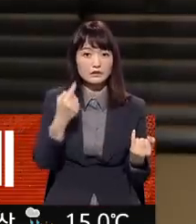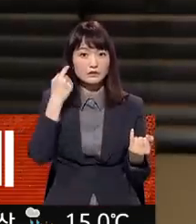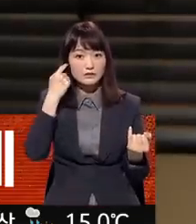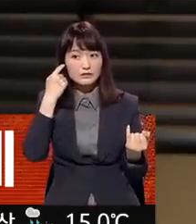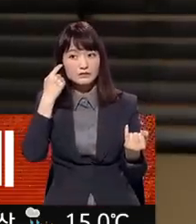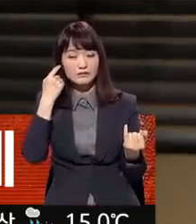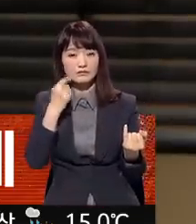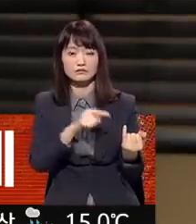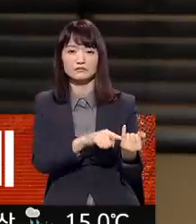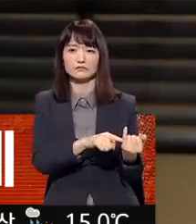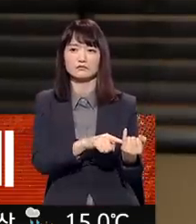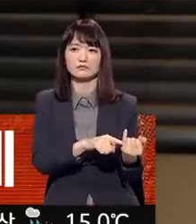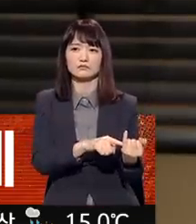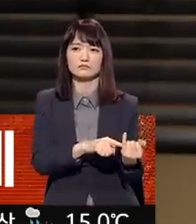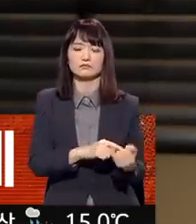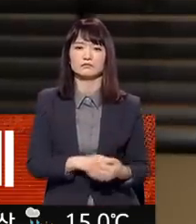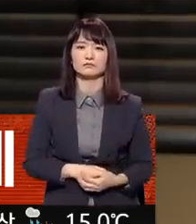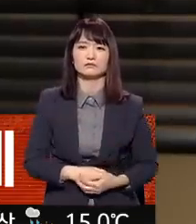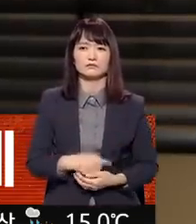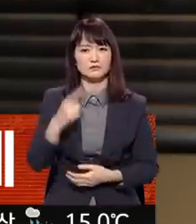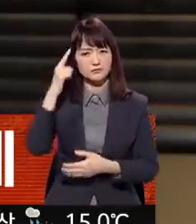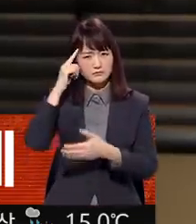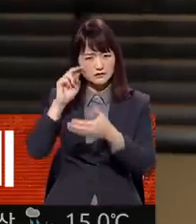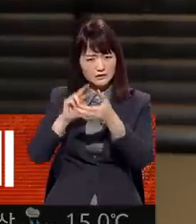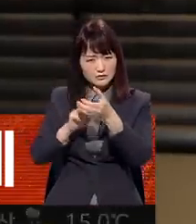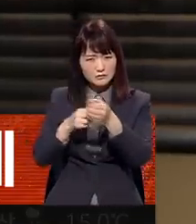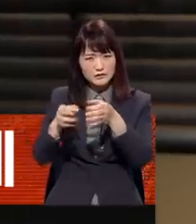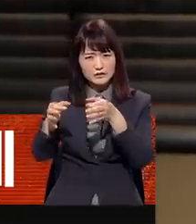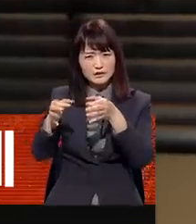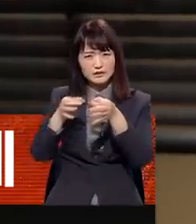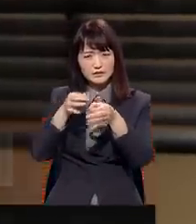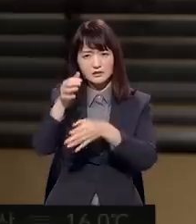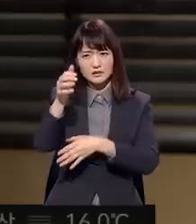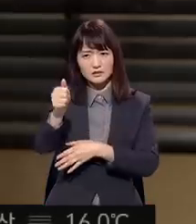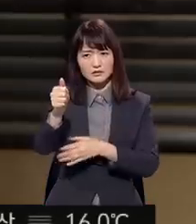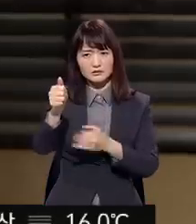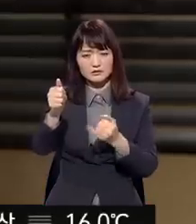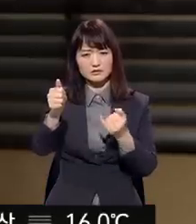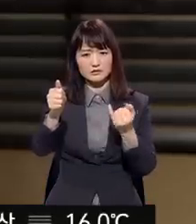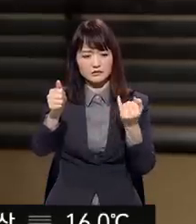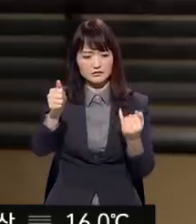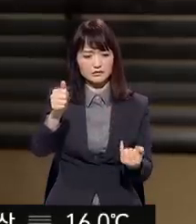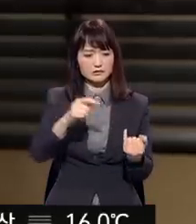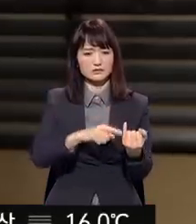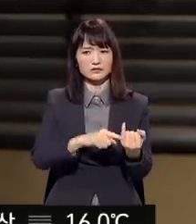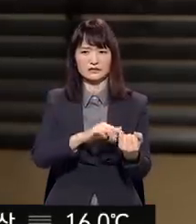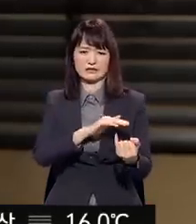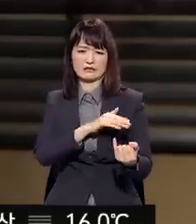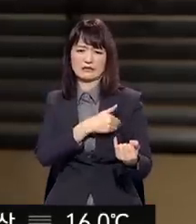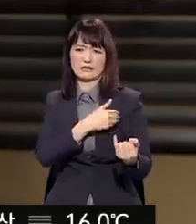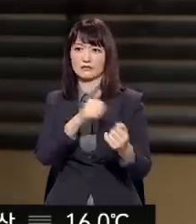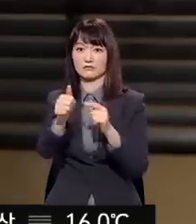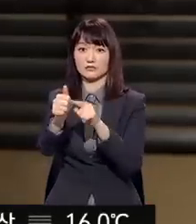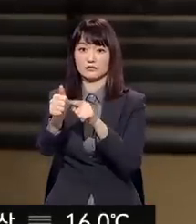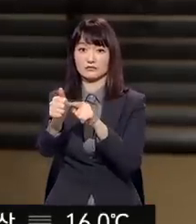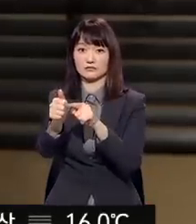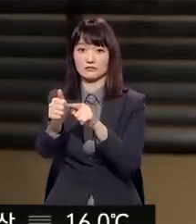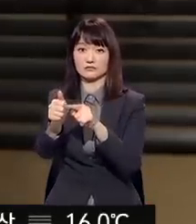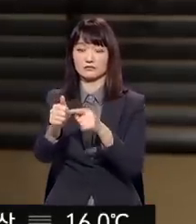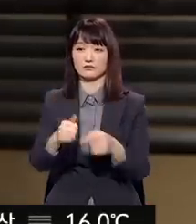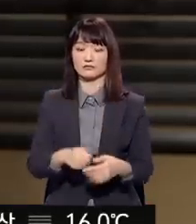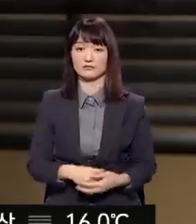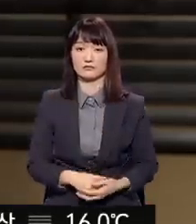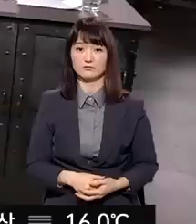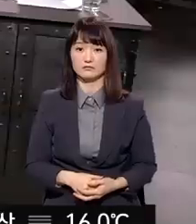듣습니다. 예. 사실 알고 보니까 이 미용실 원장이 처제의 내연남이었던 거예요. 처제의 내연남이었던 거예요.